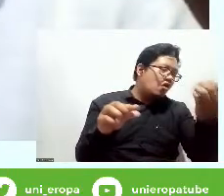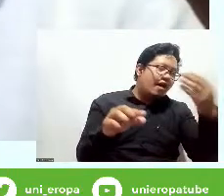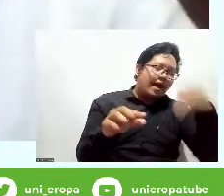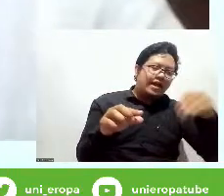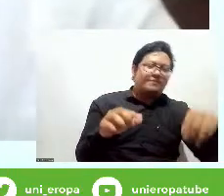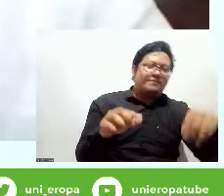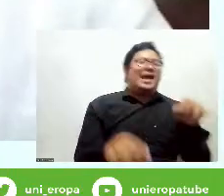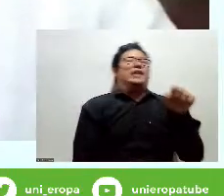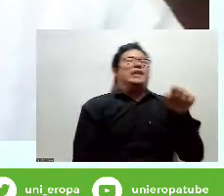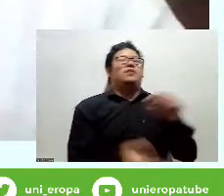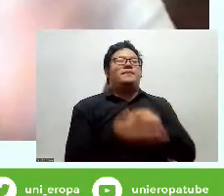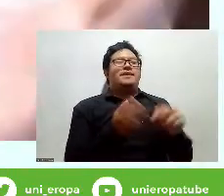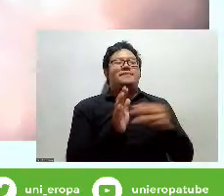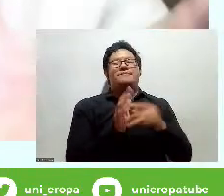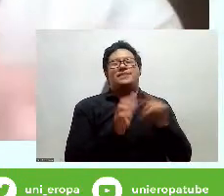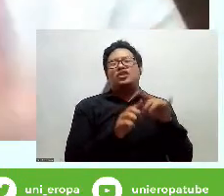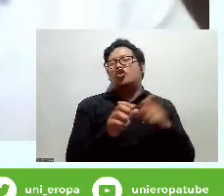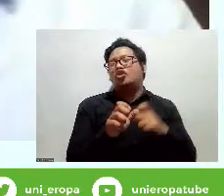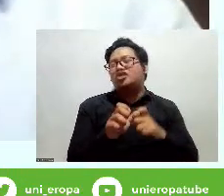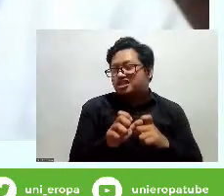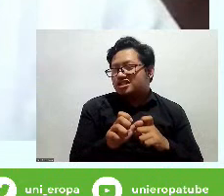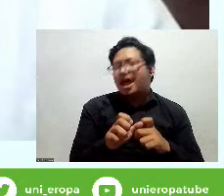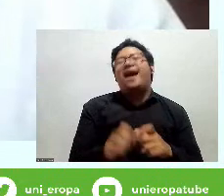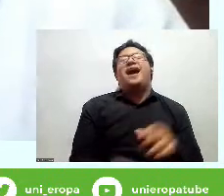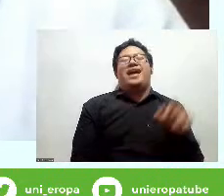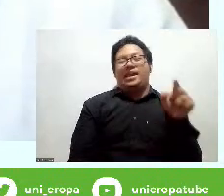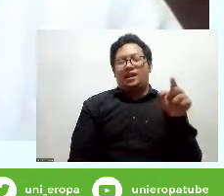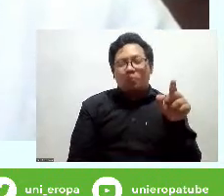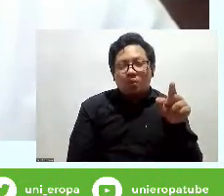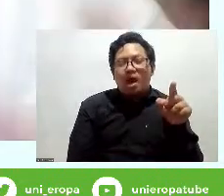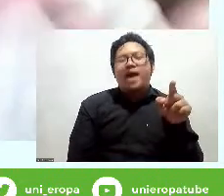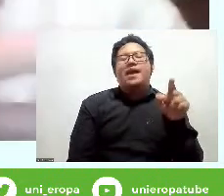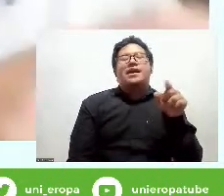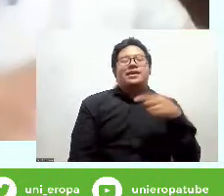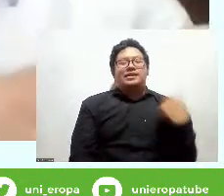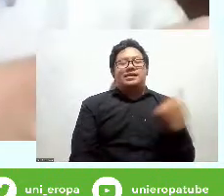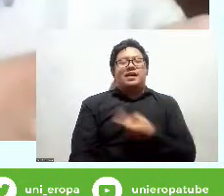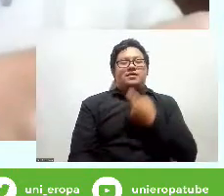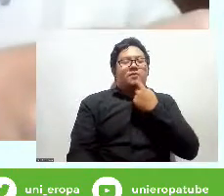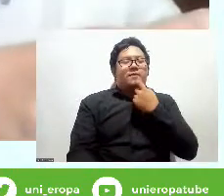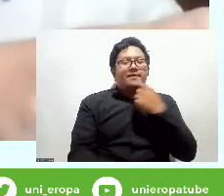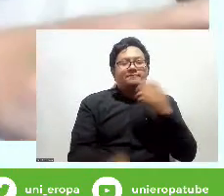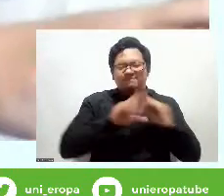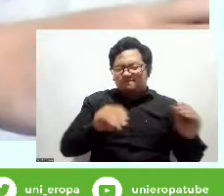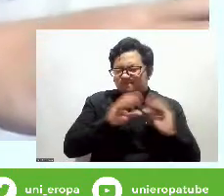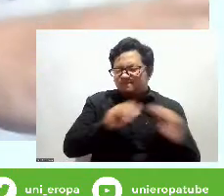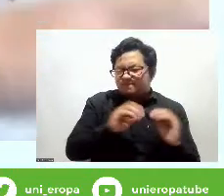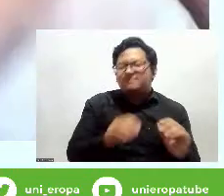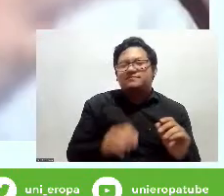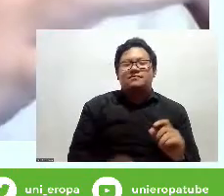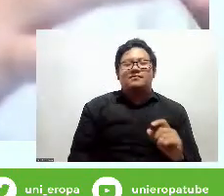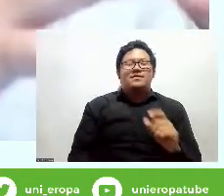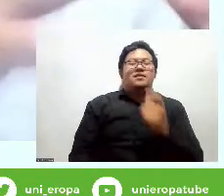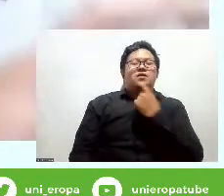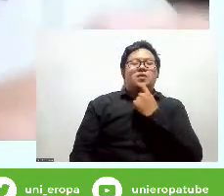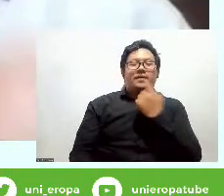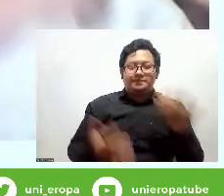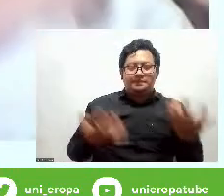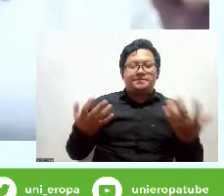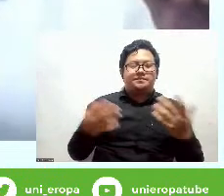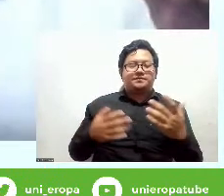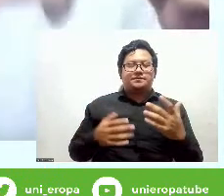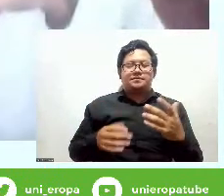mitosnya nah itu yang yang kita kita kerjakan jadi kita mencoba untuk mengajak